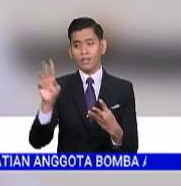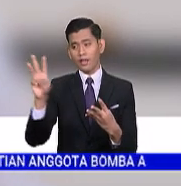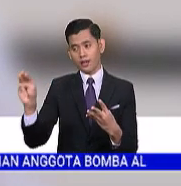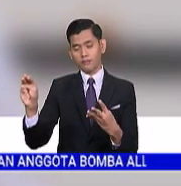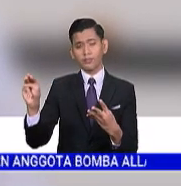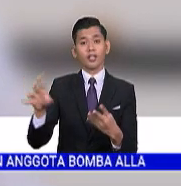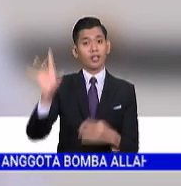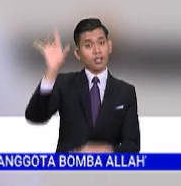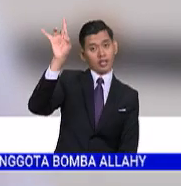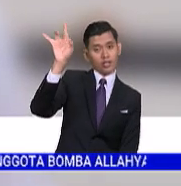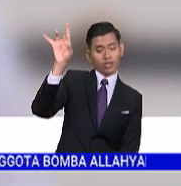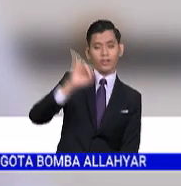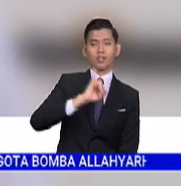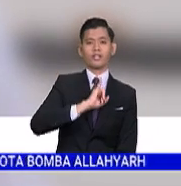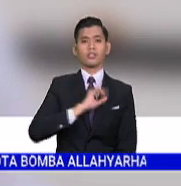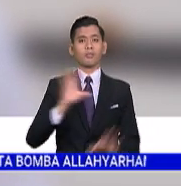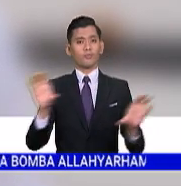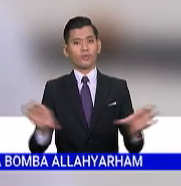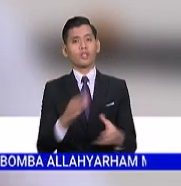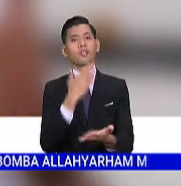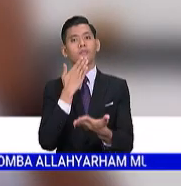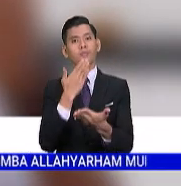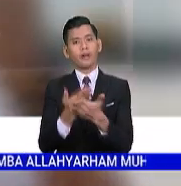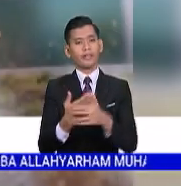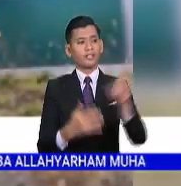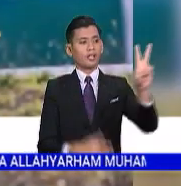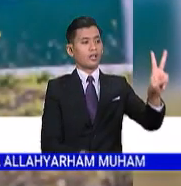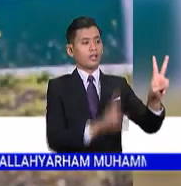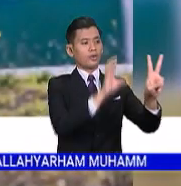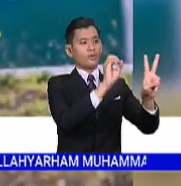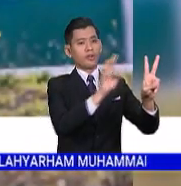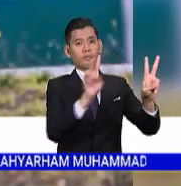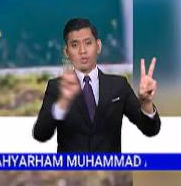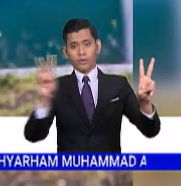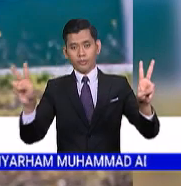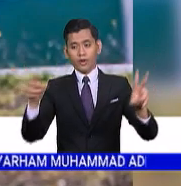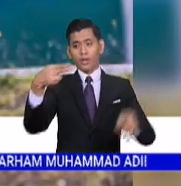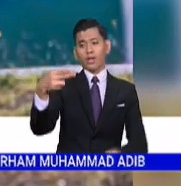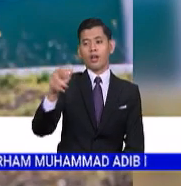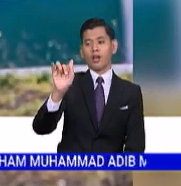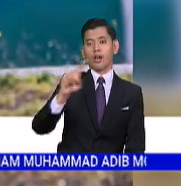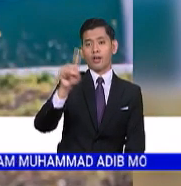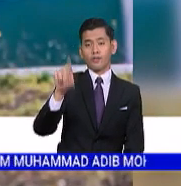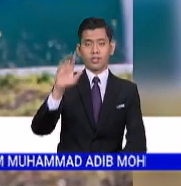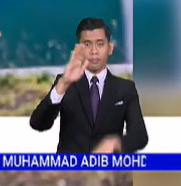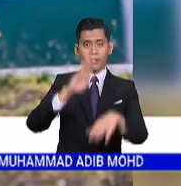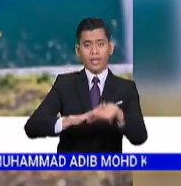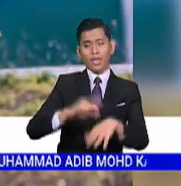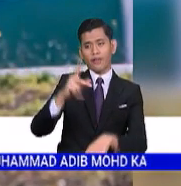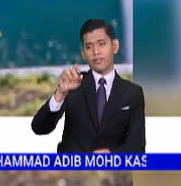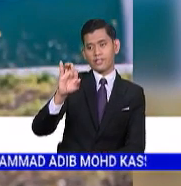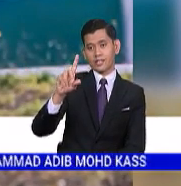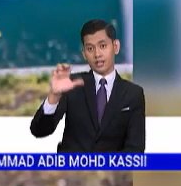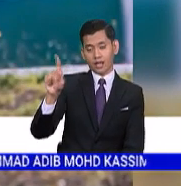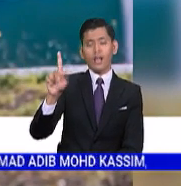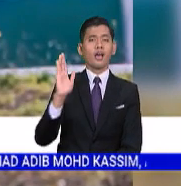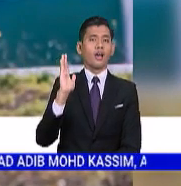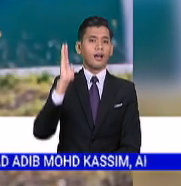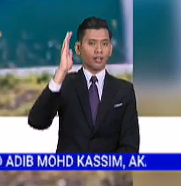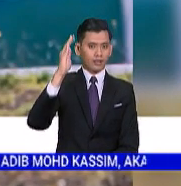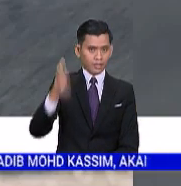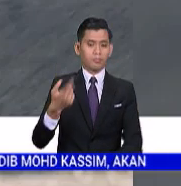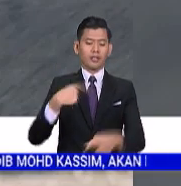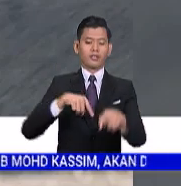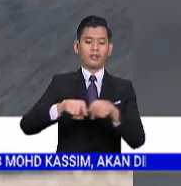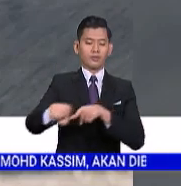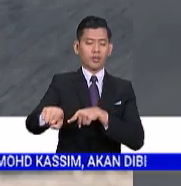apapun, insyaAllah saya akan buat yang terbaik untuk tahun 2022. Hafiz yang diberi julukan El Pescao kini berada di Spanyol untuk menamatkan